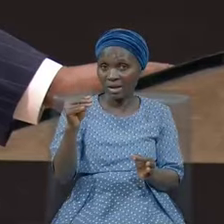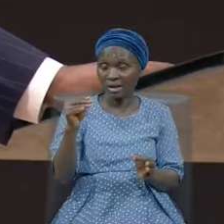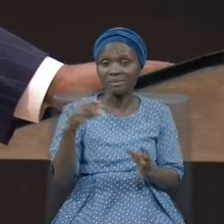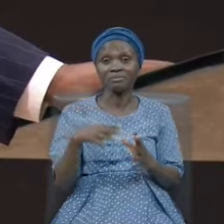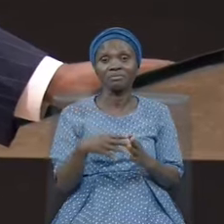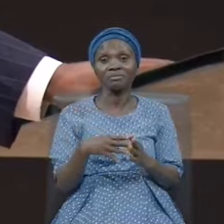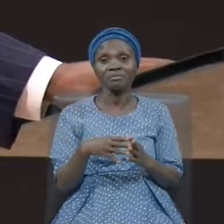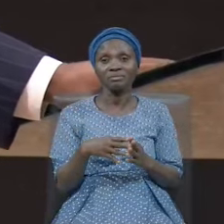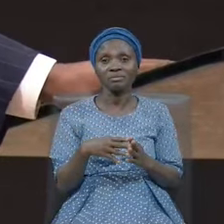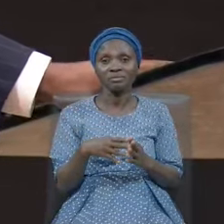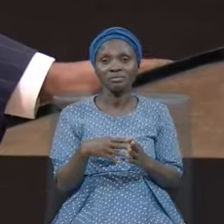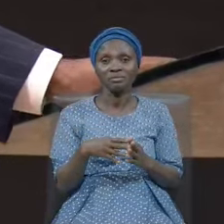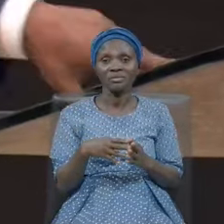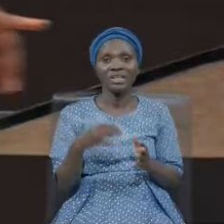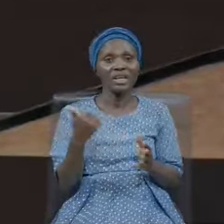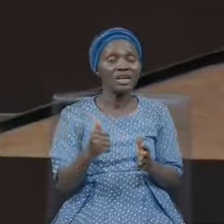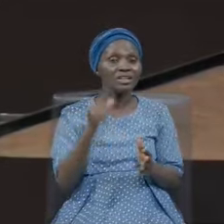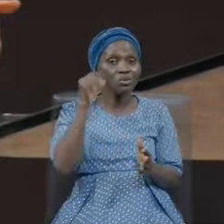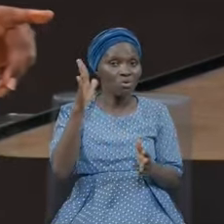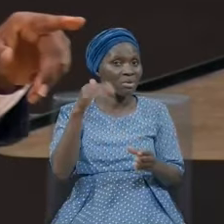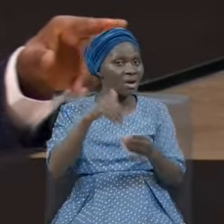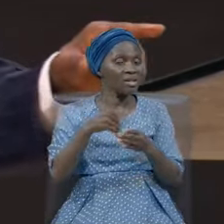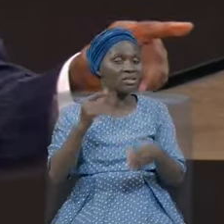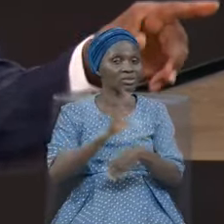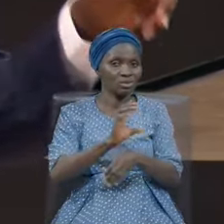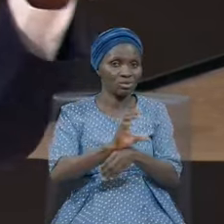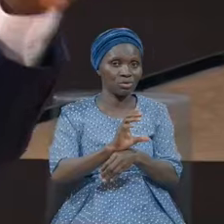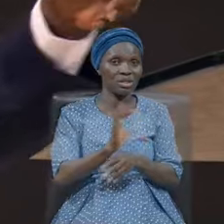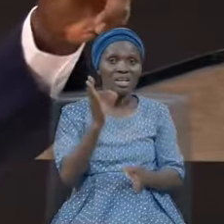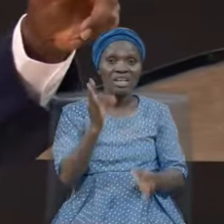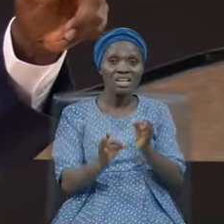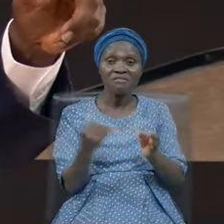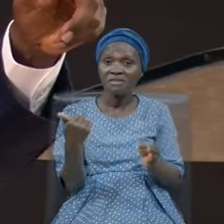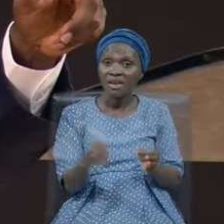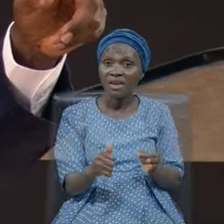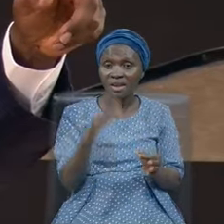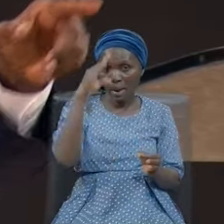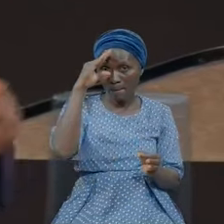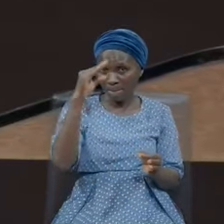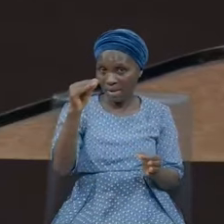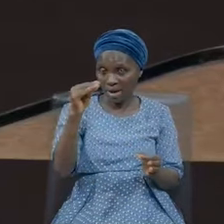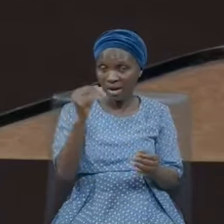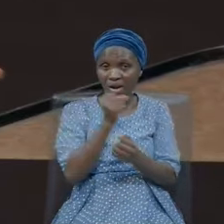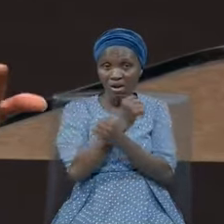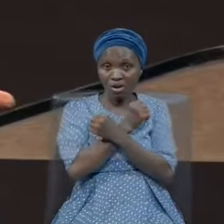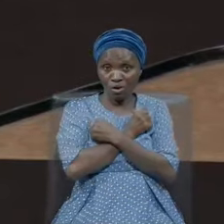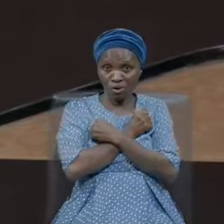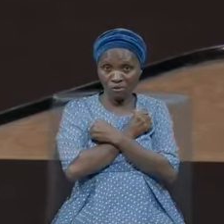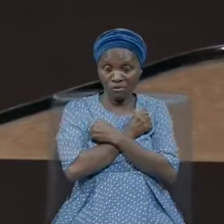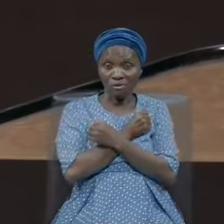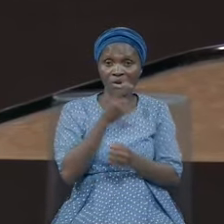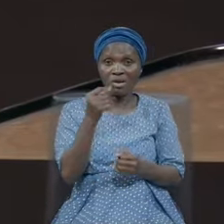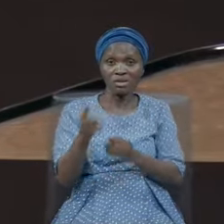un fonctionnaire, si quelqu'un dans l'église, si quelqu'un aime le monde,